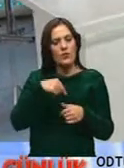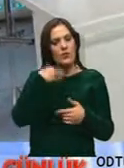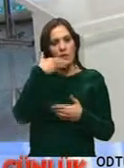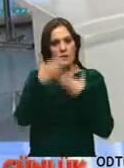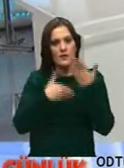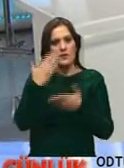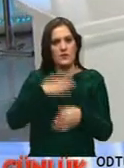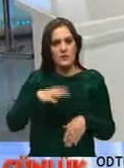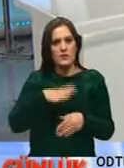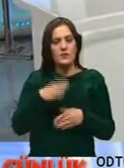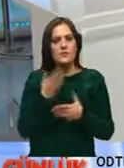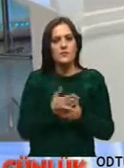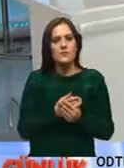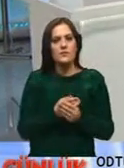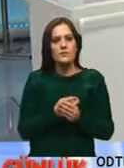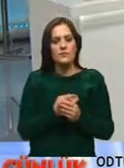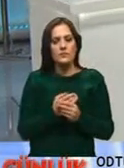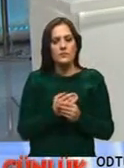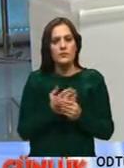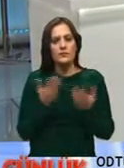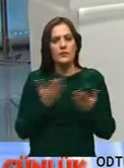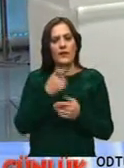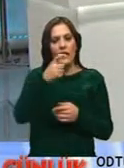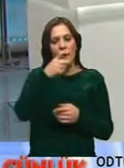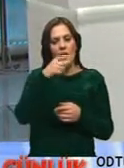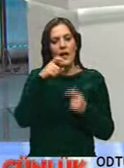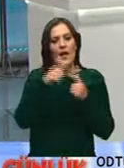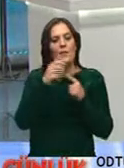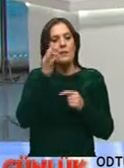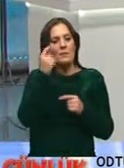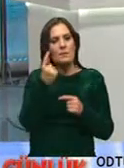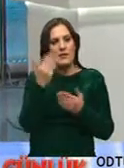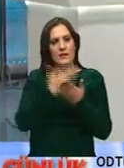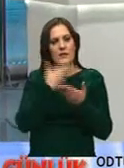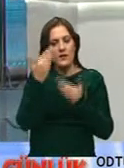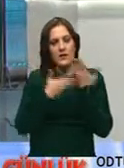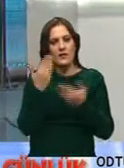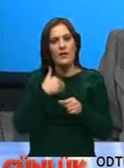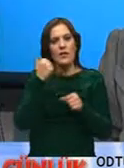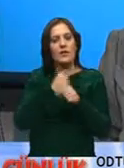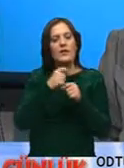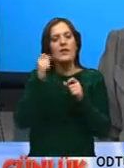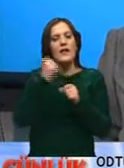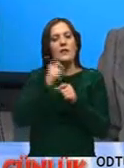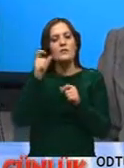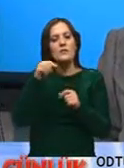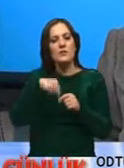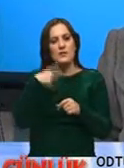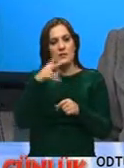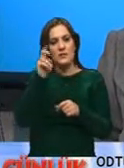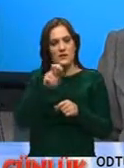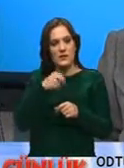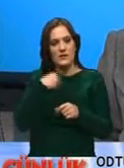söz edelim isterseniz. Evet. Yani Emek Bey biraz detaylandırdı aslında. Global Game Jam'ı biz